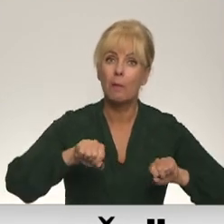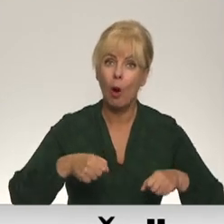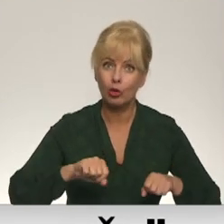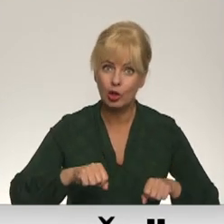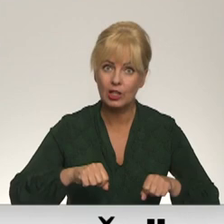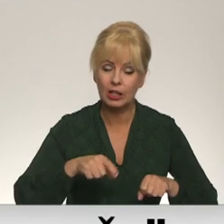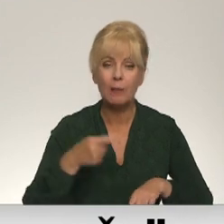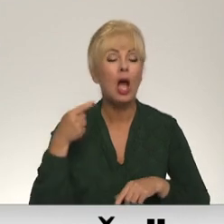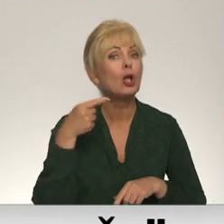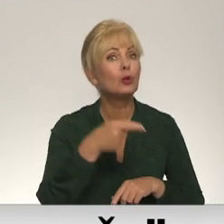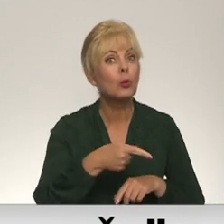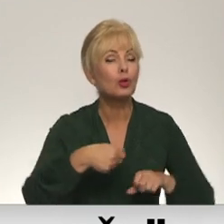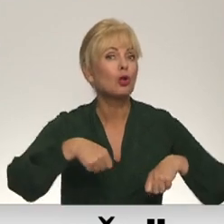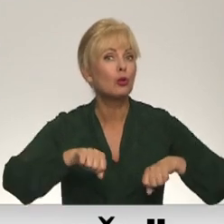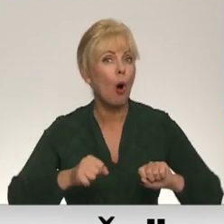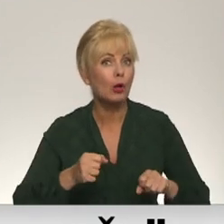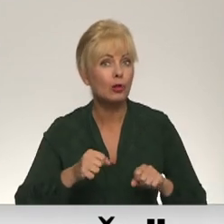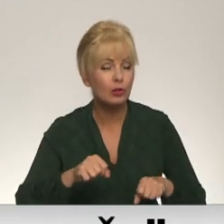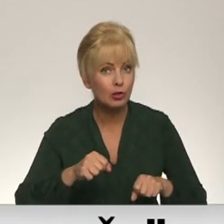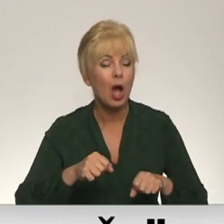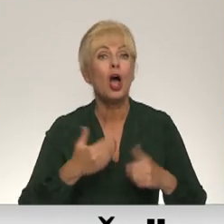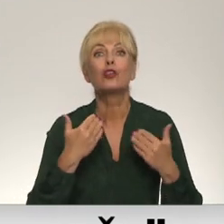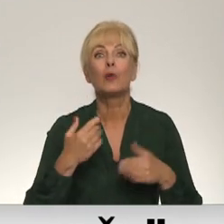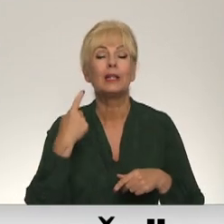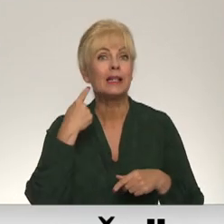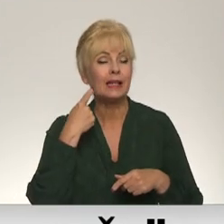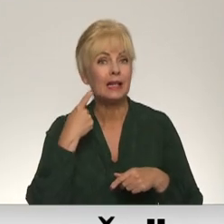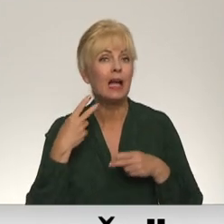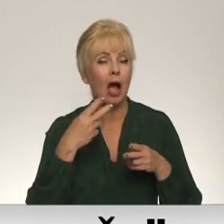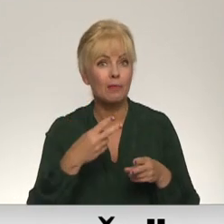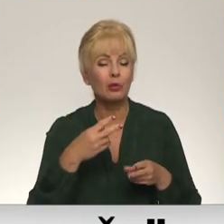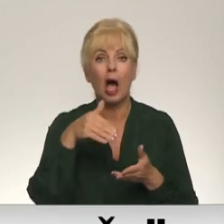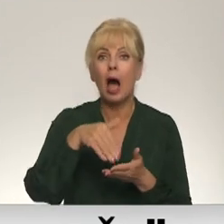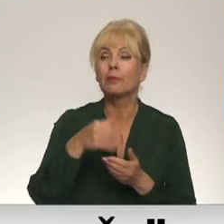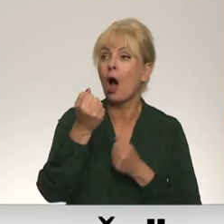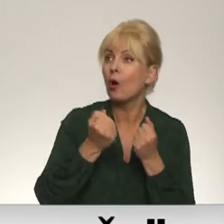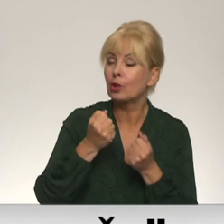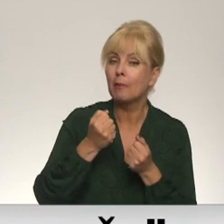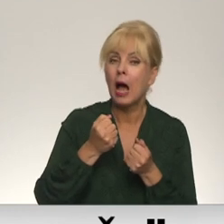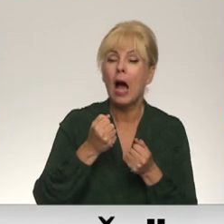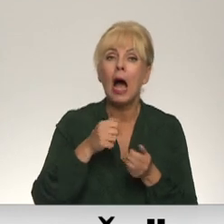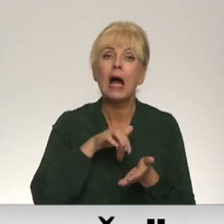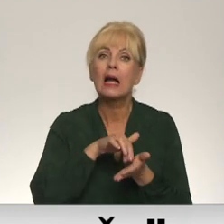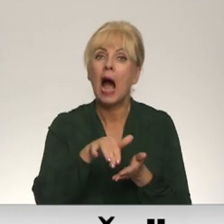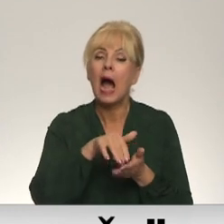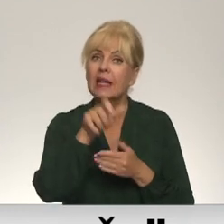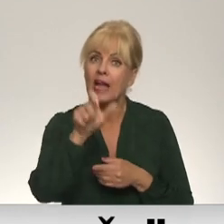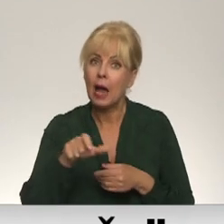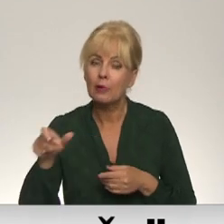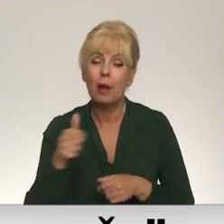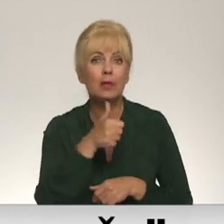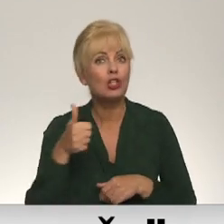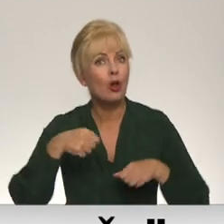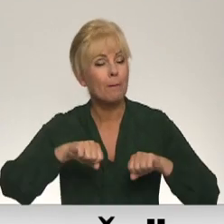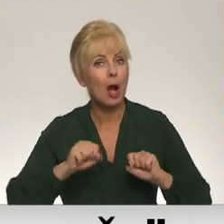motociklisti. Tūkstošiem zirga spēku, kas pierūcināja Rīgu, šodien lika apstāties autobraucējiem un kājām gājējiem. Ar īpašu braucienu